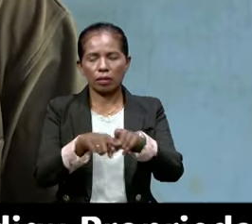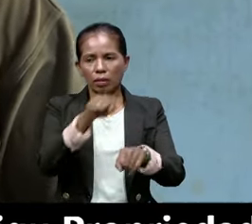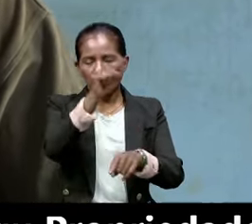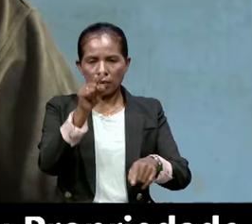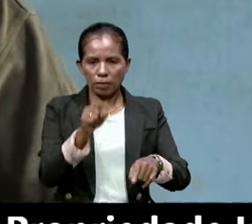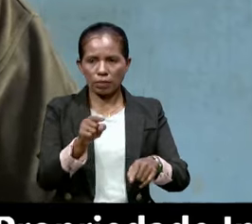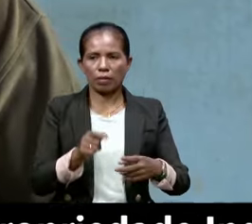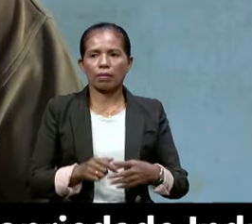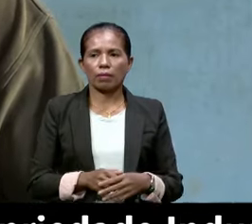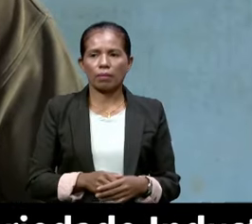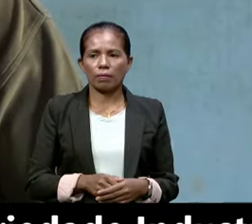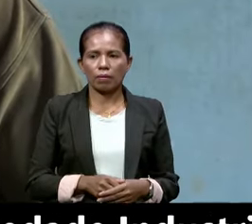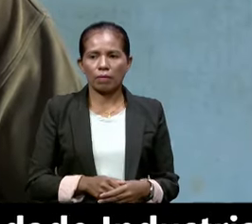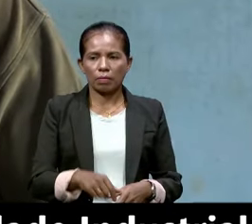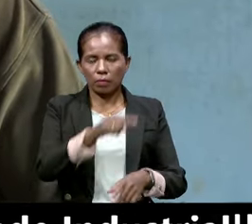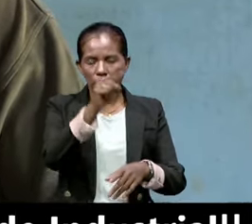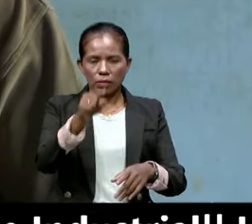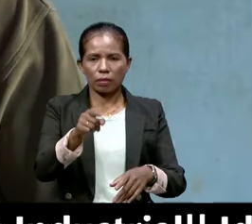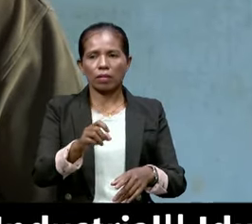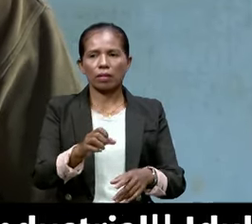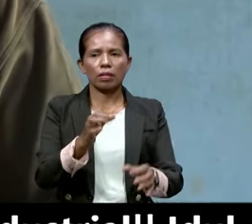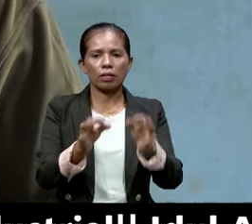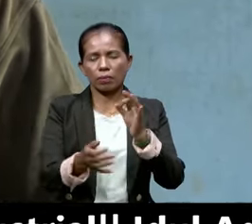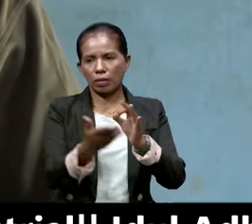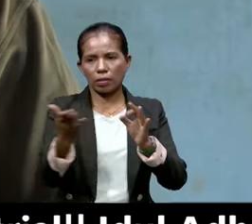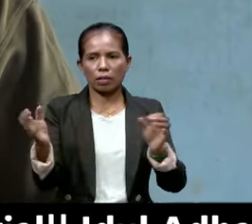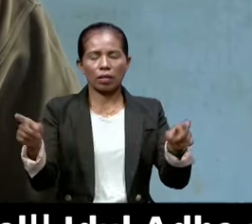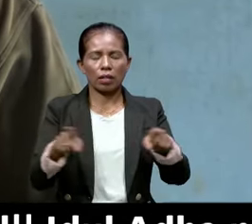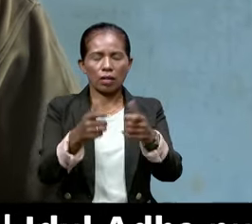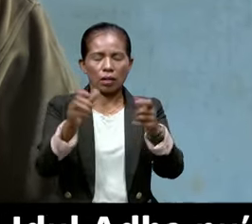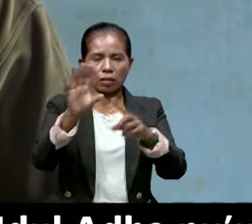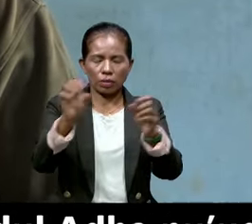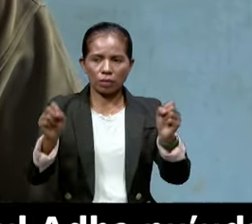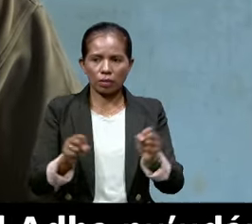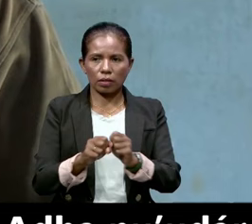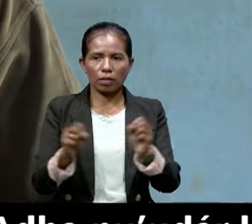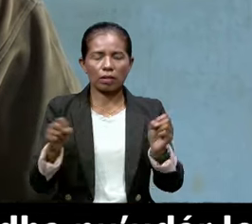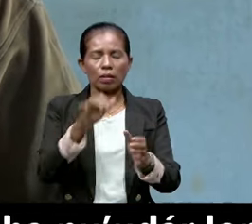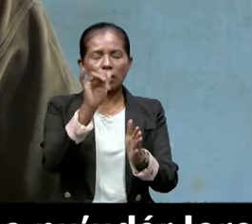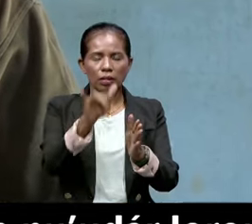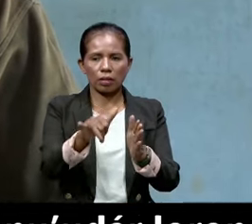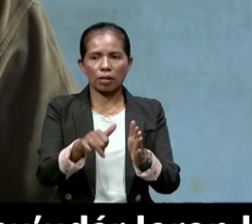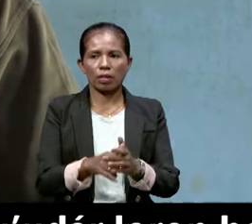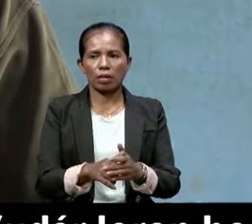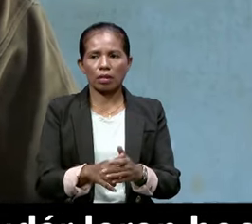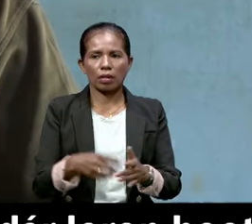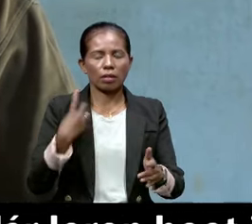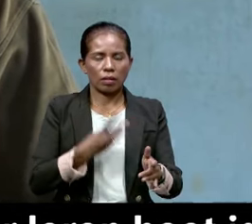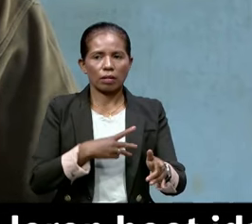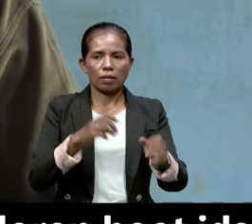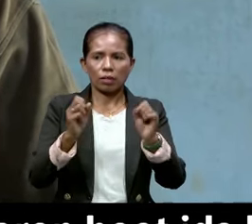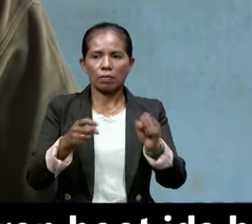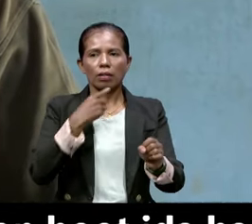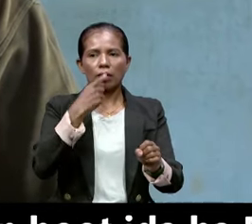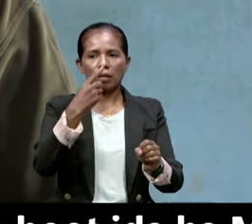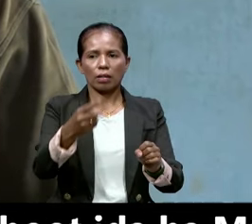joi pergunta sfil fali maya. Sekar ki ita bosir ndar otorite ita bosir maka sita sira hela. Ah hele maka ita poi